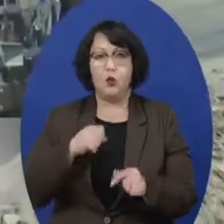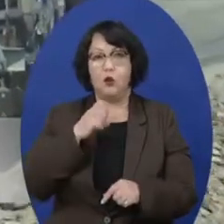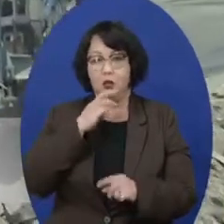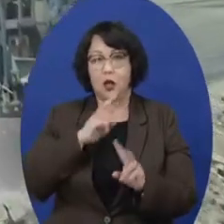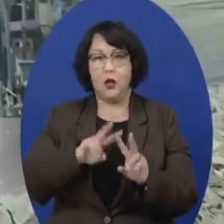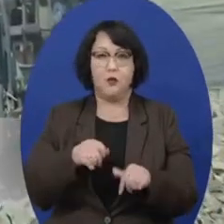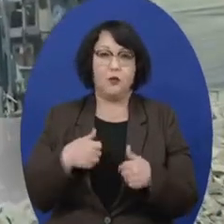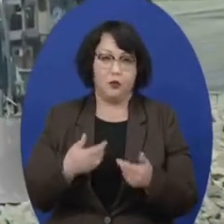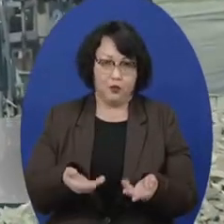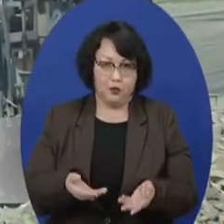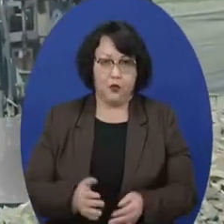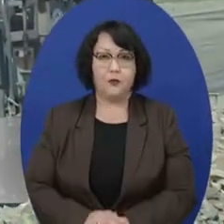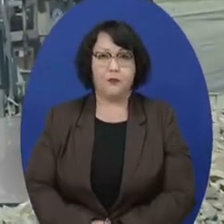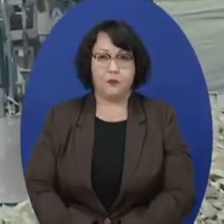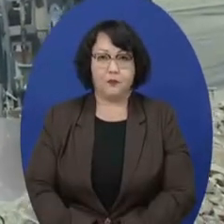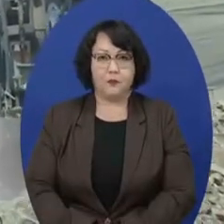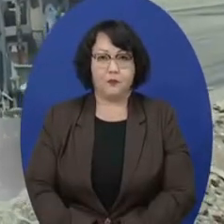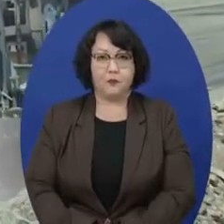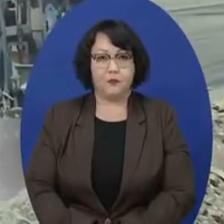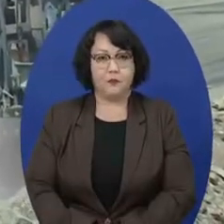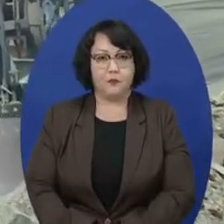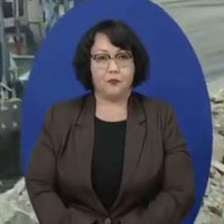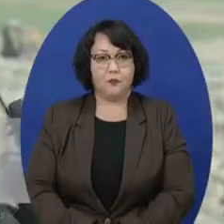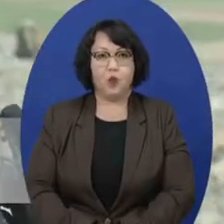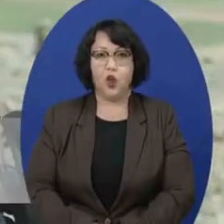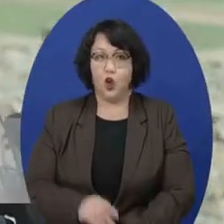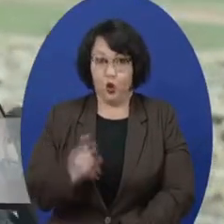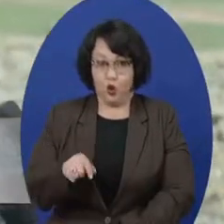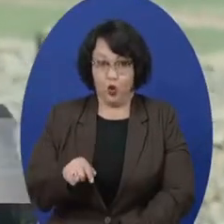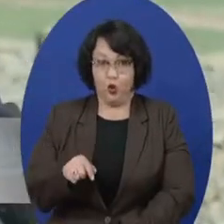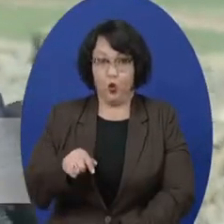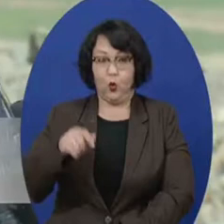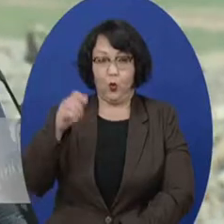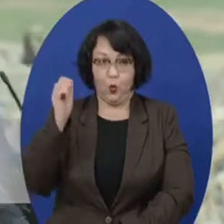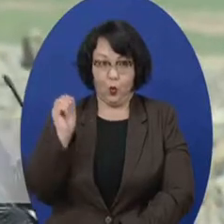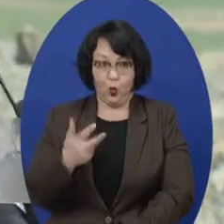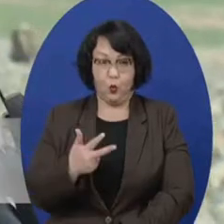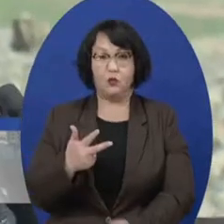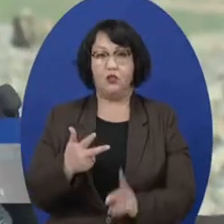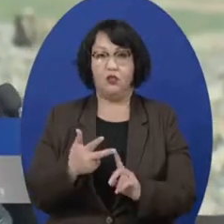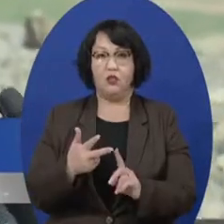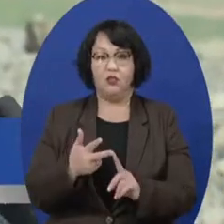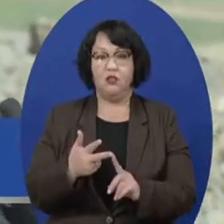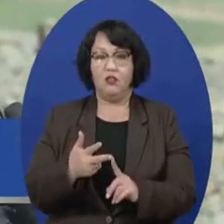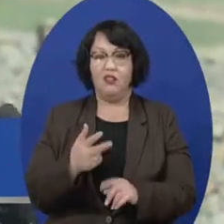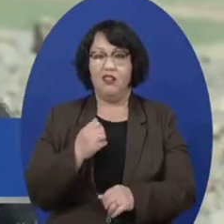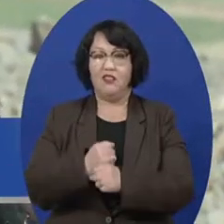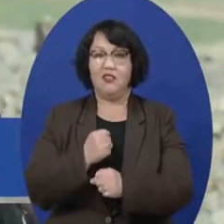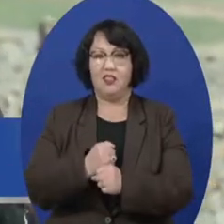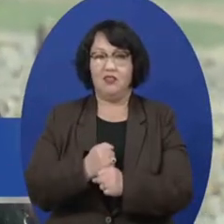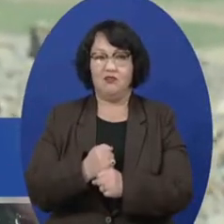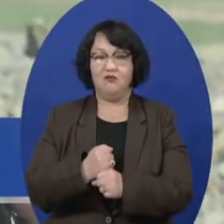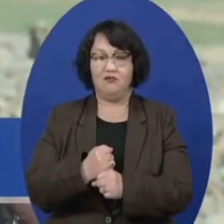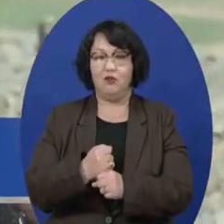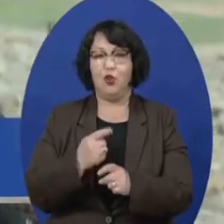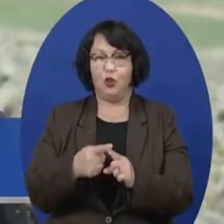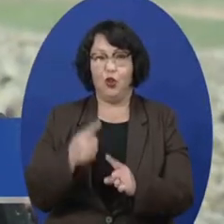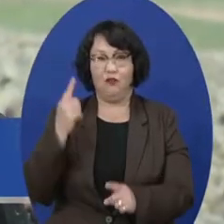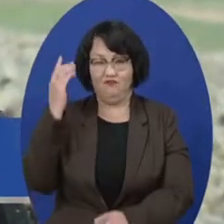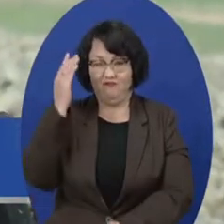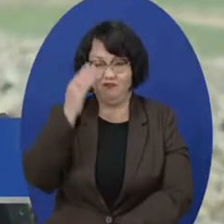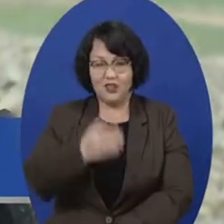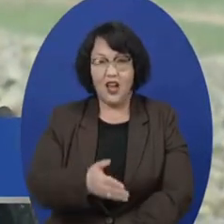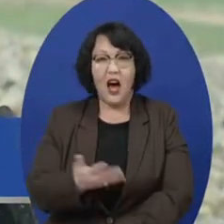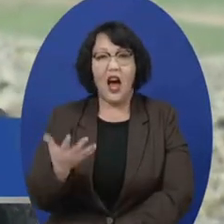бүхэн мэдээллийг үргэлжлүүлэн хүлээн авч үзнэ үү? Өнөөдөр бол 3 дахь томлолт. За энэ бол их чухал томлолт. Яг талаар засгийн